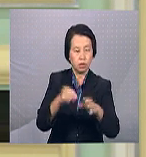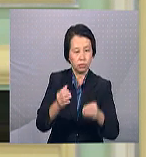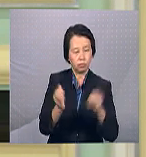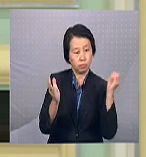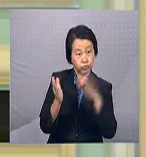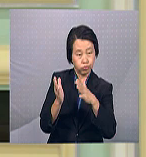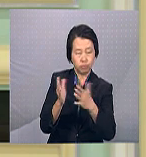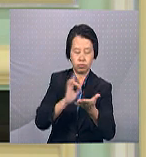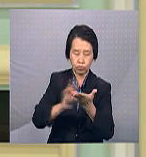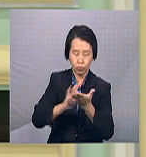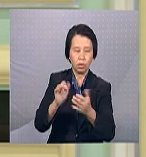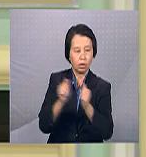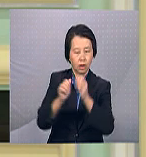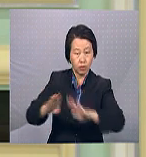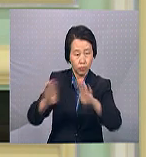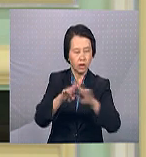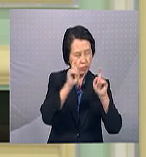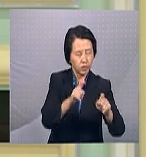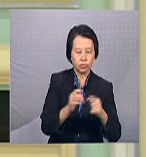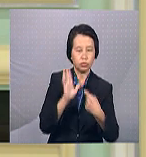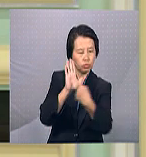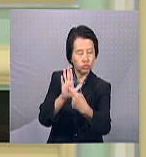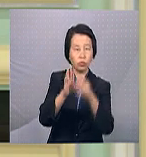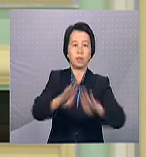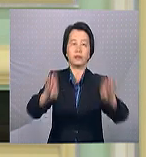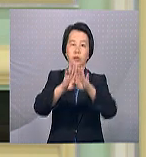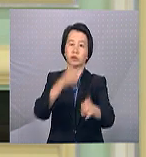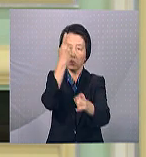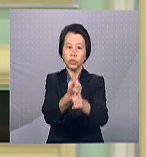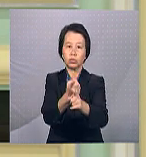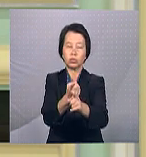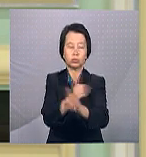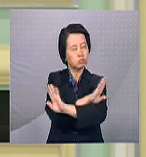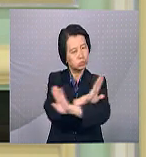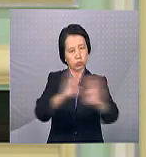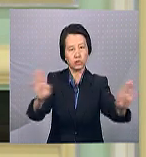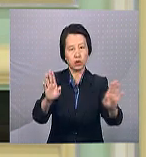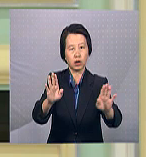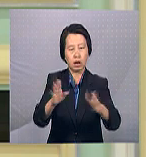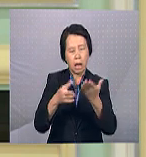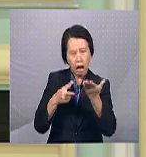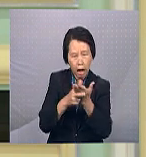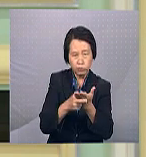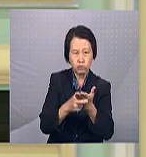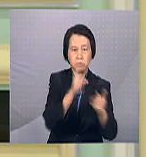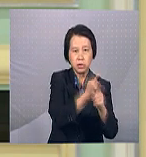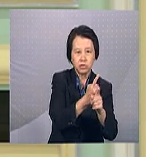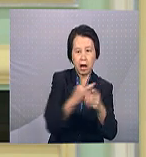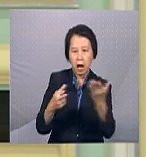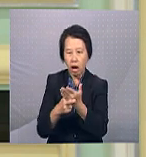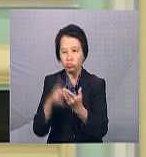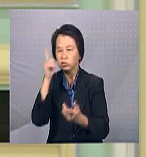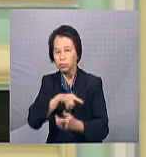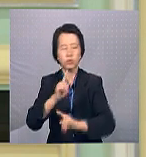siarkanlah berita yang benar, bukan berita yang separuh benar ataupun